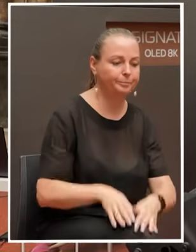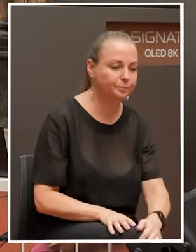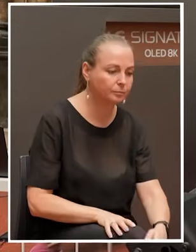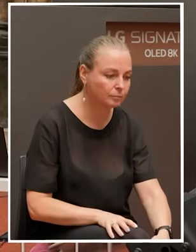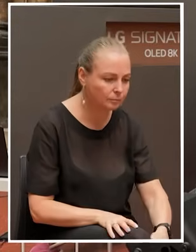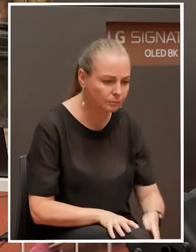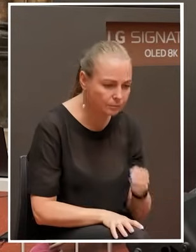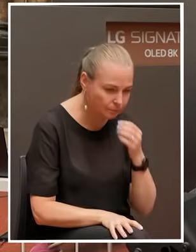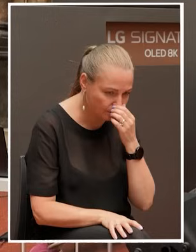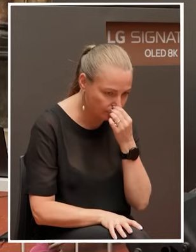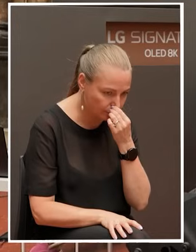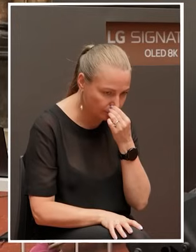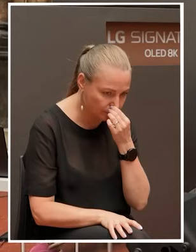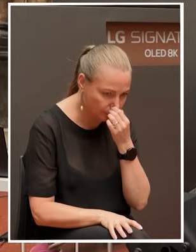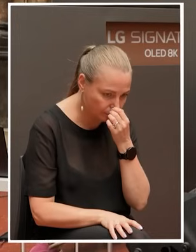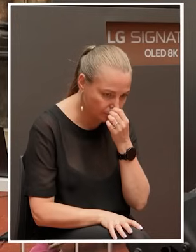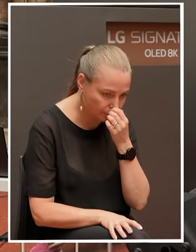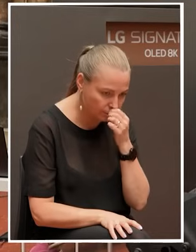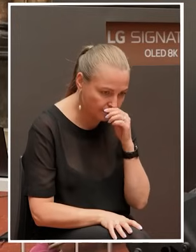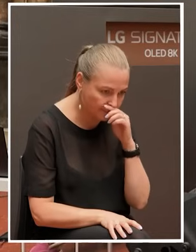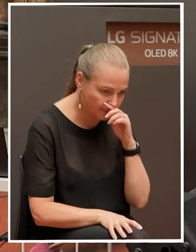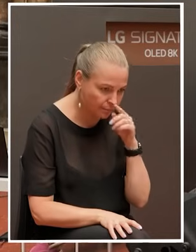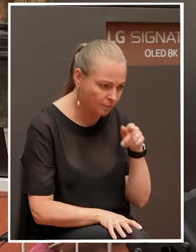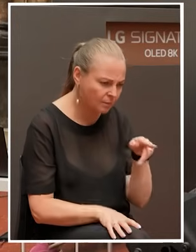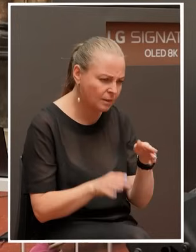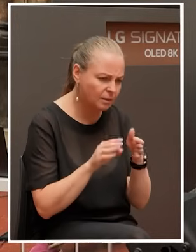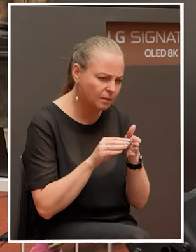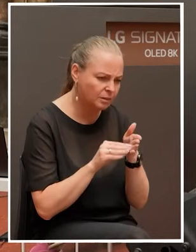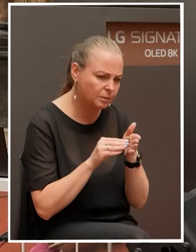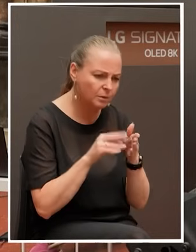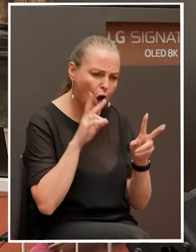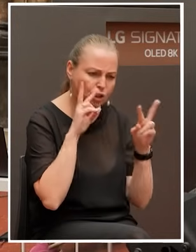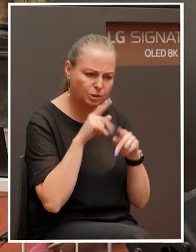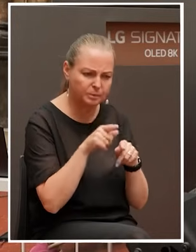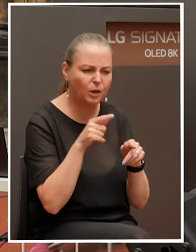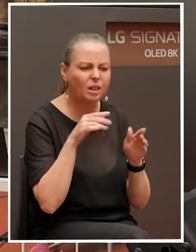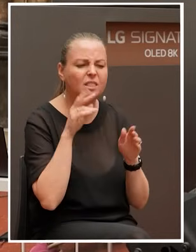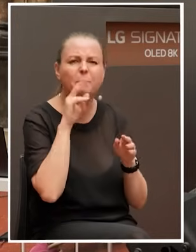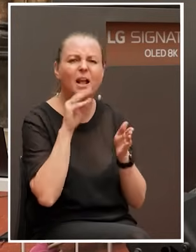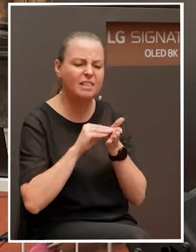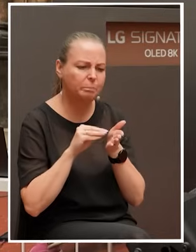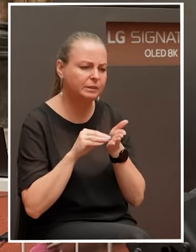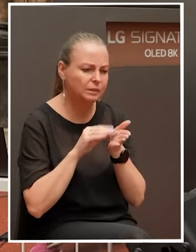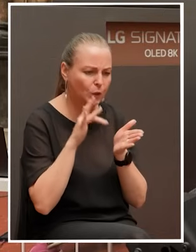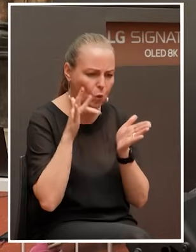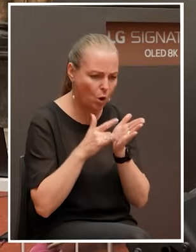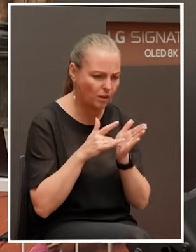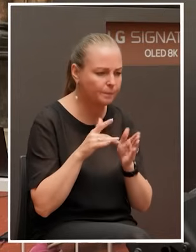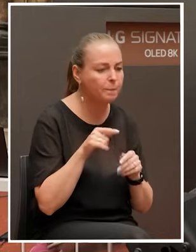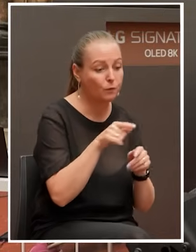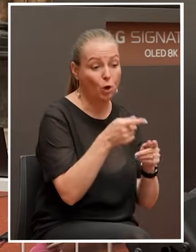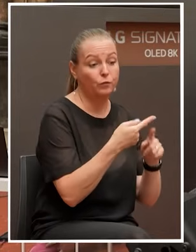Руан-Соборы, простите, ошибка в написании города дважды, Руан-Соборы Моне, вот так эта